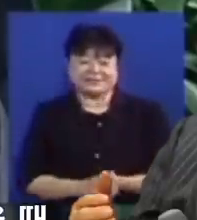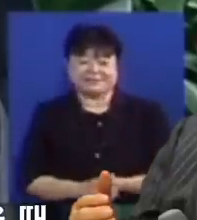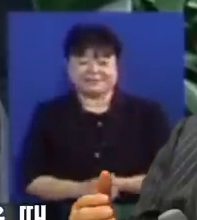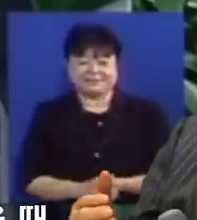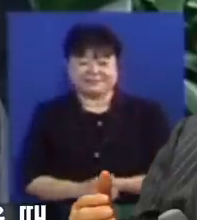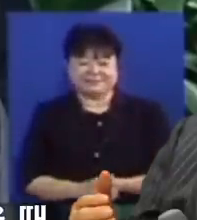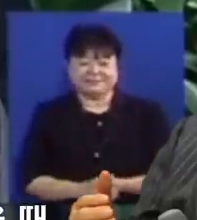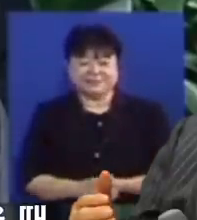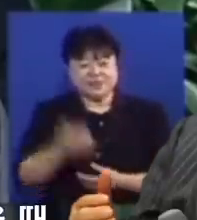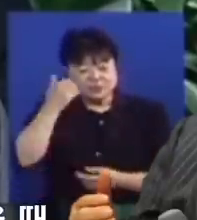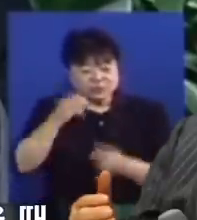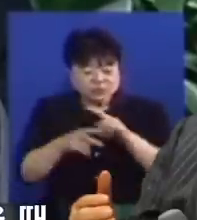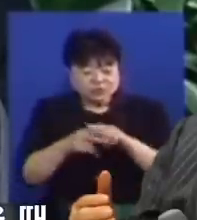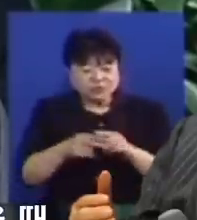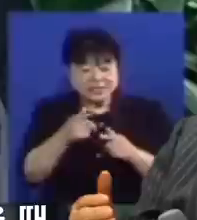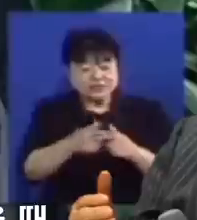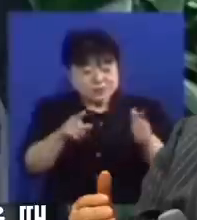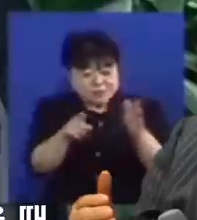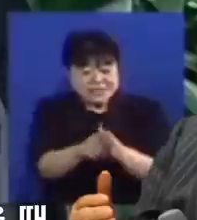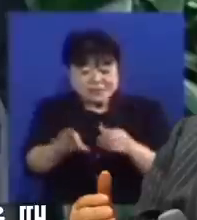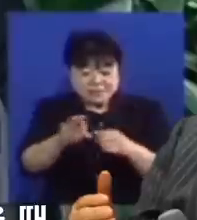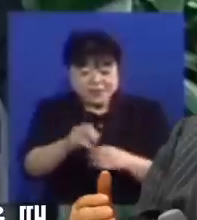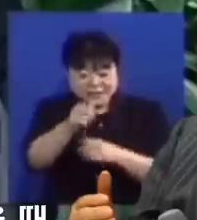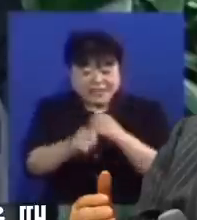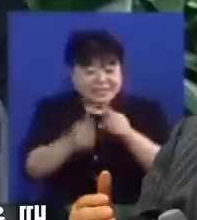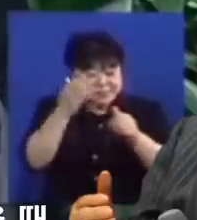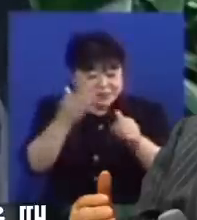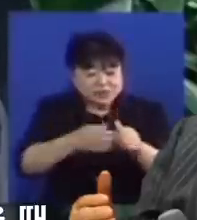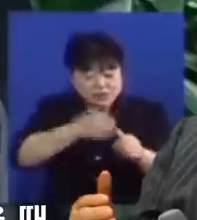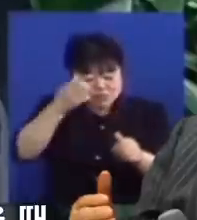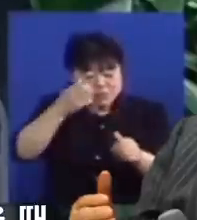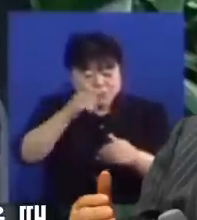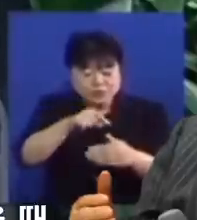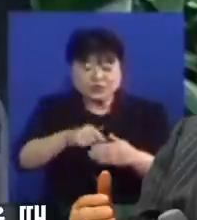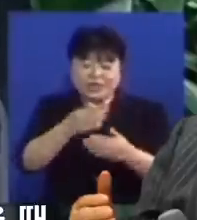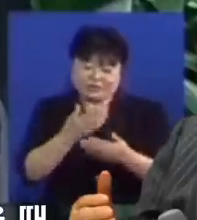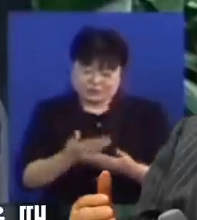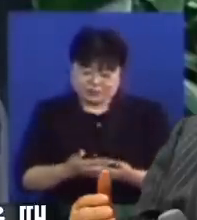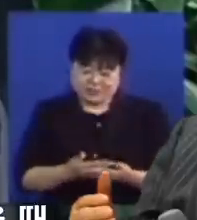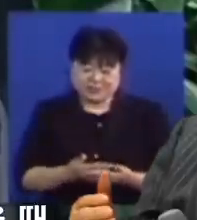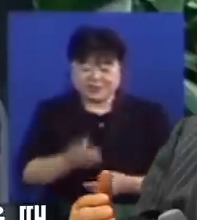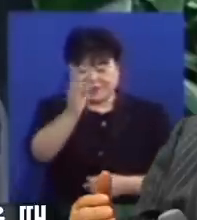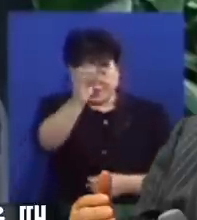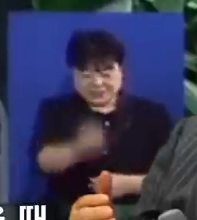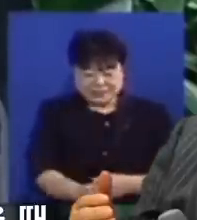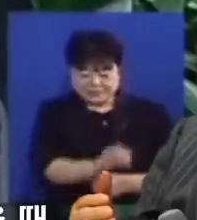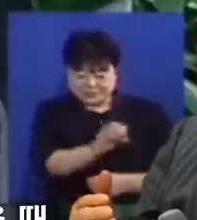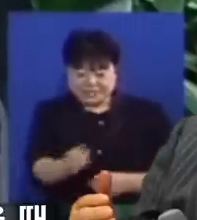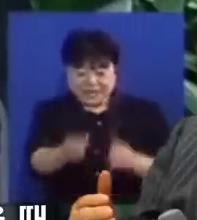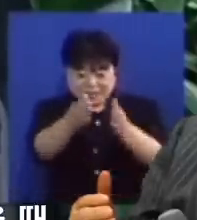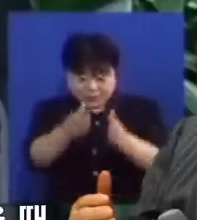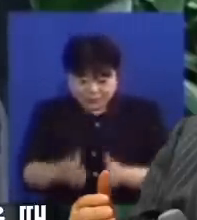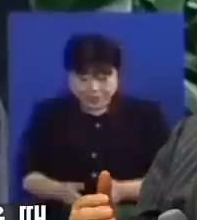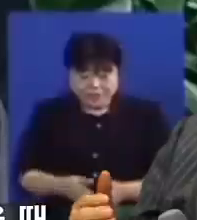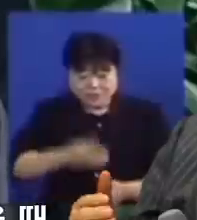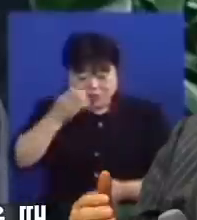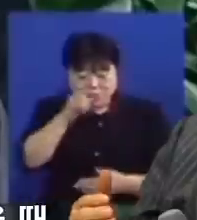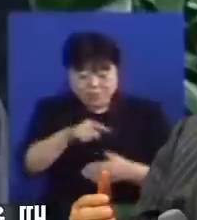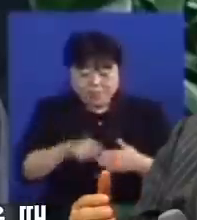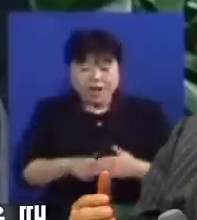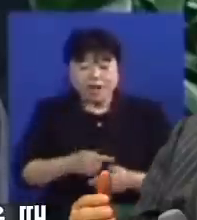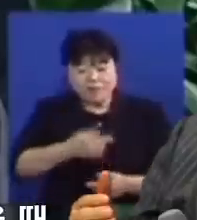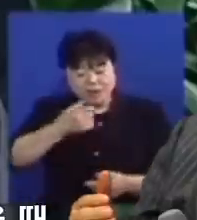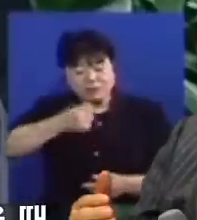것입니다. 누구든지 저를 믿으면 하나님이 이 꿈을 우리 속에 주시고, 십자가를 통해서 우리가 이 꿈을 마음속에 품고